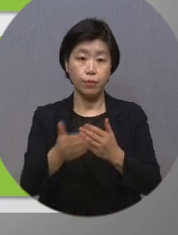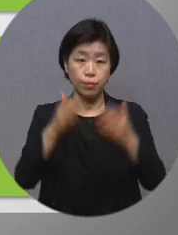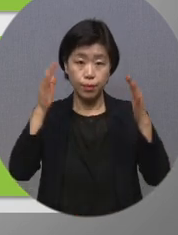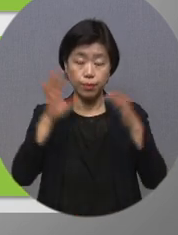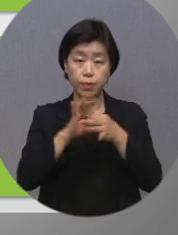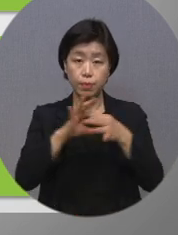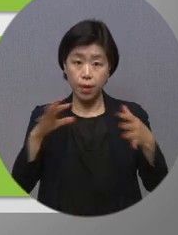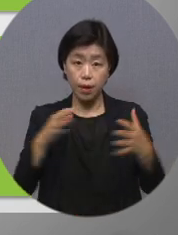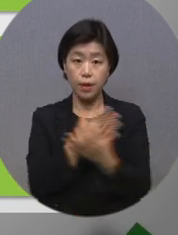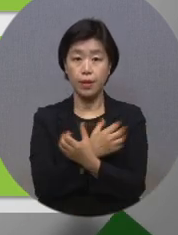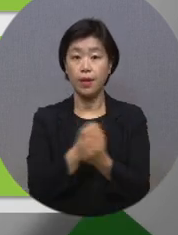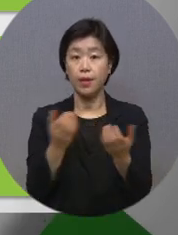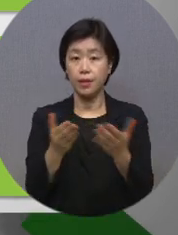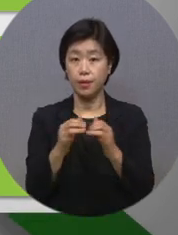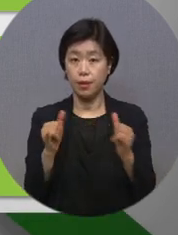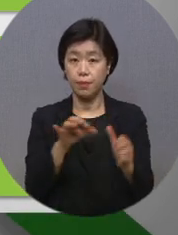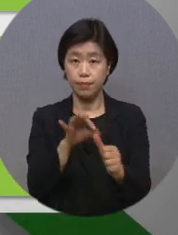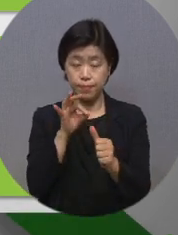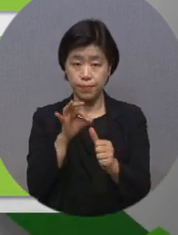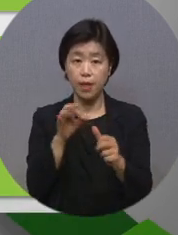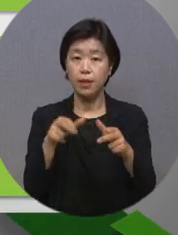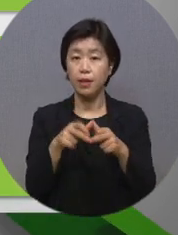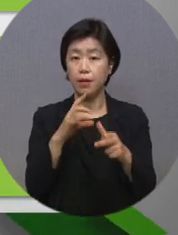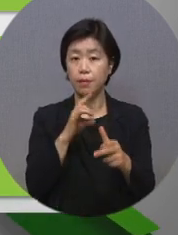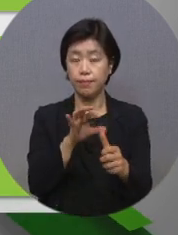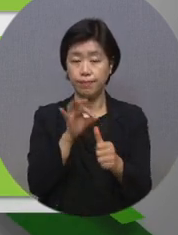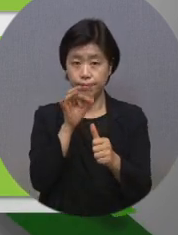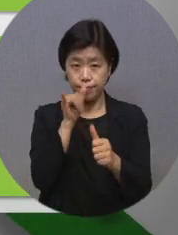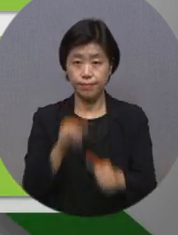지사는 경남지사입니다.